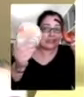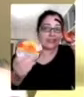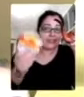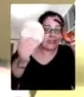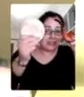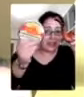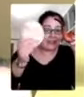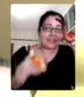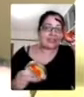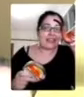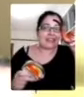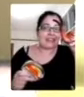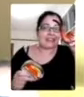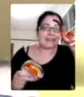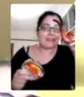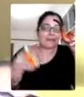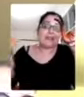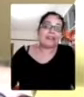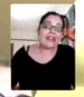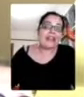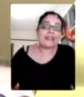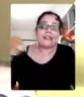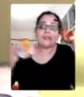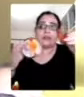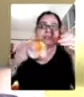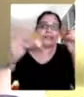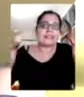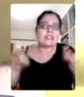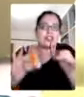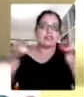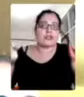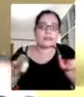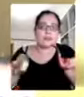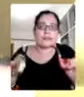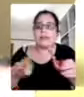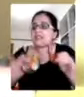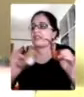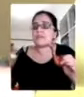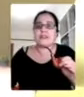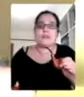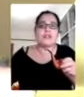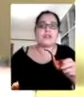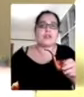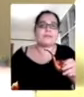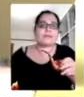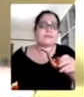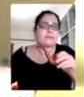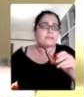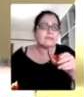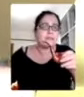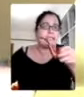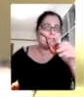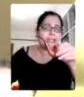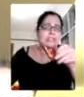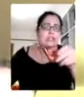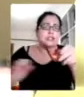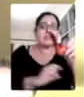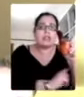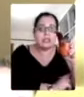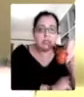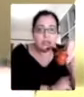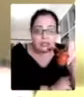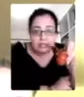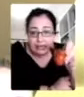Bunun tadı daha farklı geldi diye. Yani bunu tat için içiyorum ben. Başka hiçbir amacı yok. Yeri